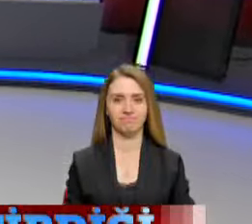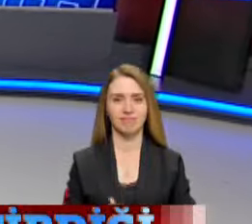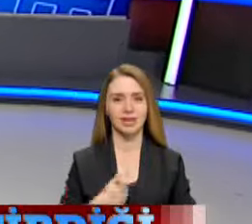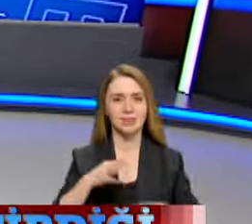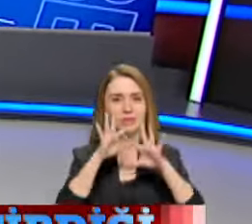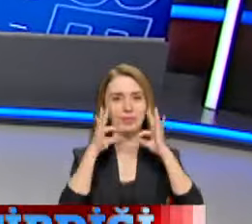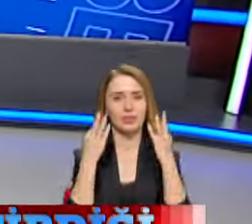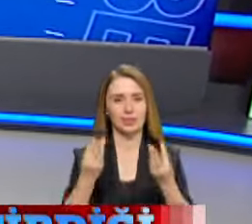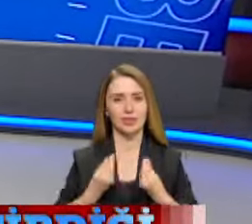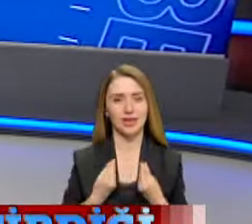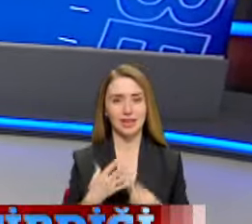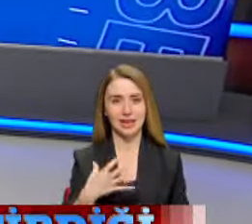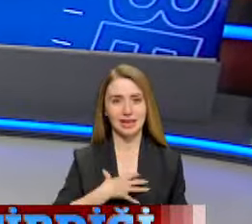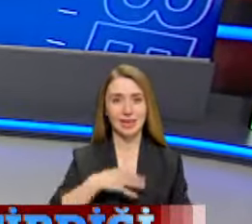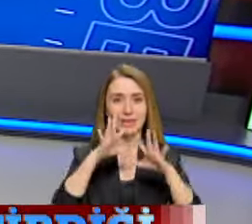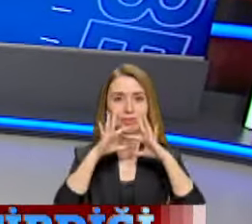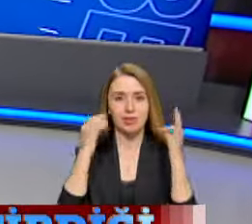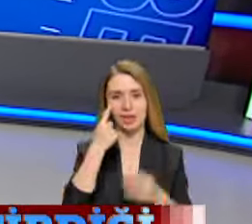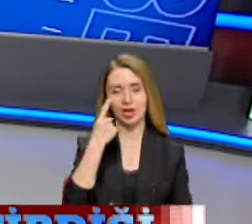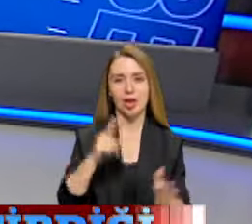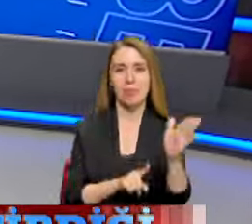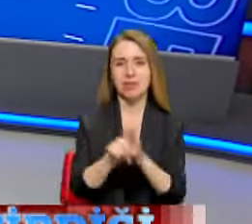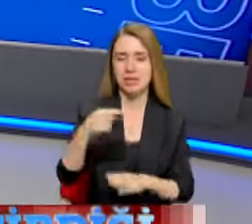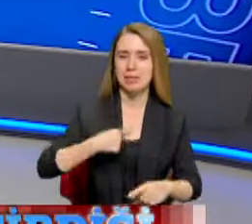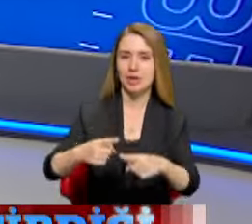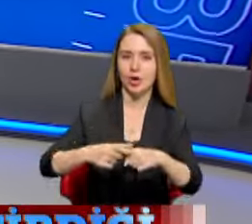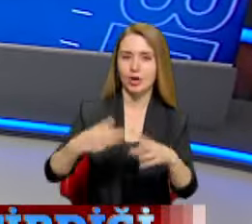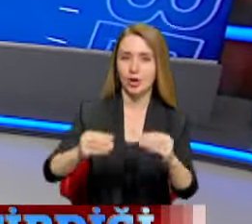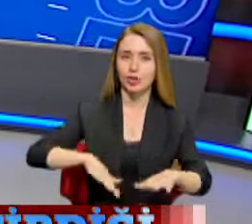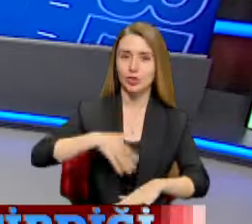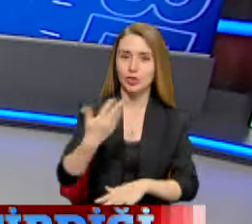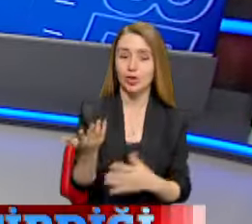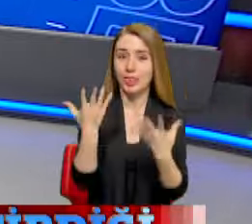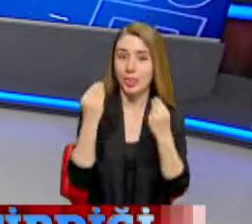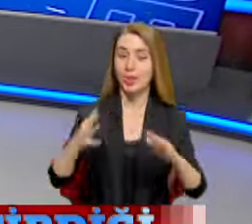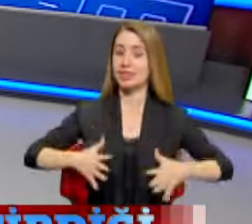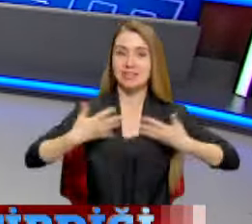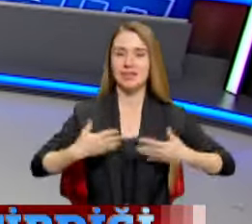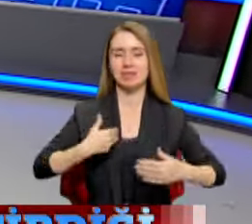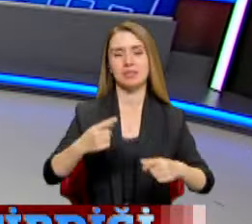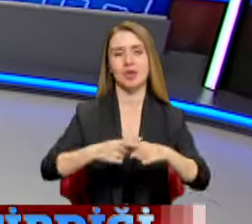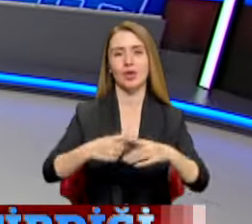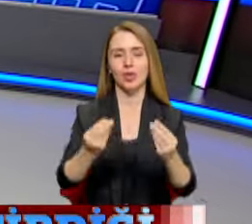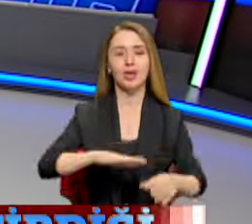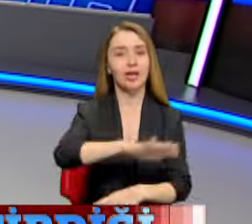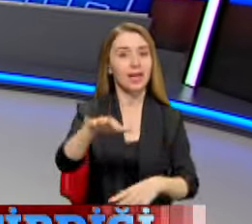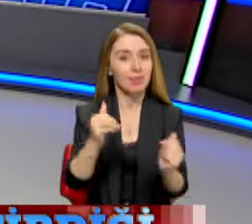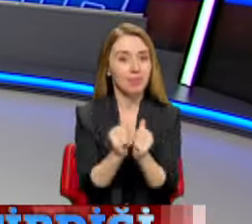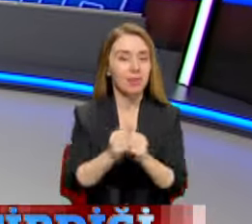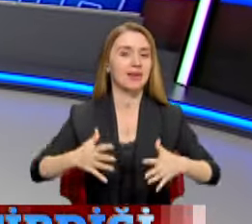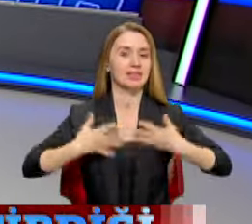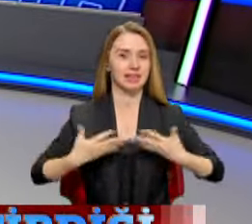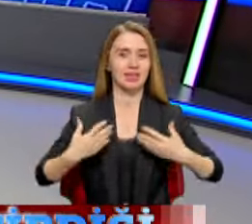de böyle mutlu ettiler. Kendi mutluluklarına ve başarılarına ortak ettiler. Sonrasındaki yaşadıkları sevince de ortak ettiler. Hep beraber